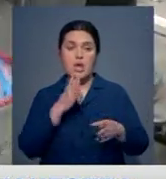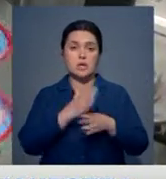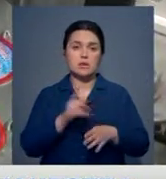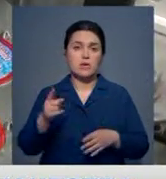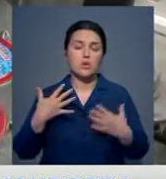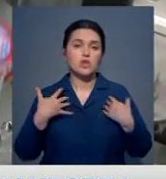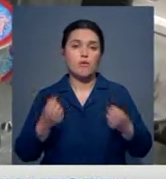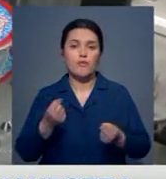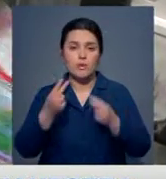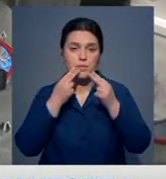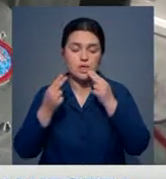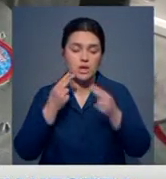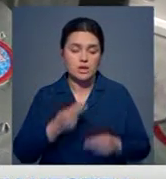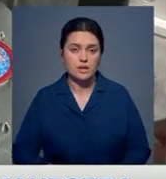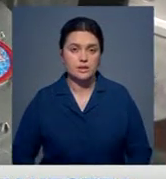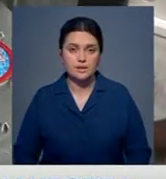здоровое питание.